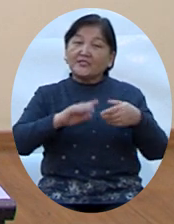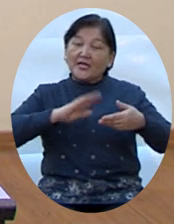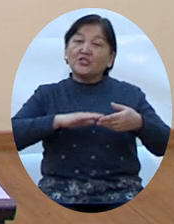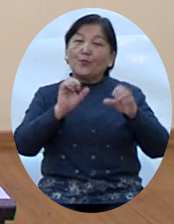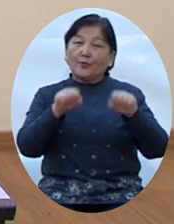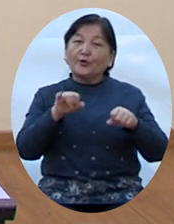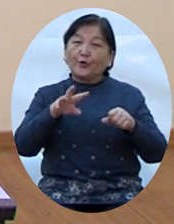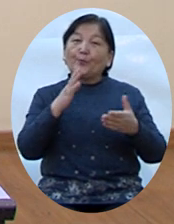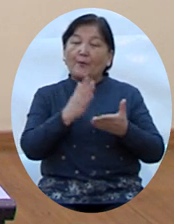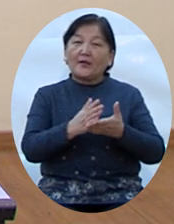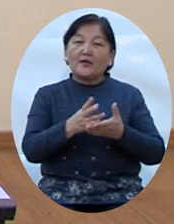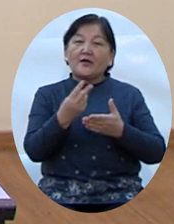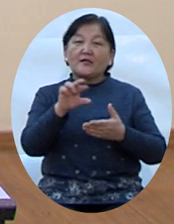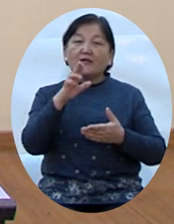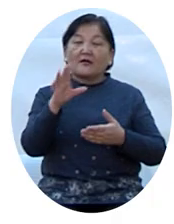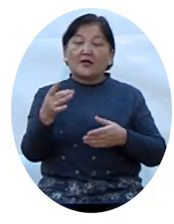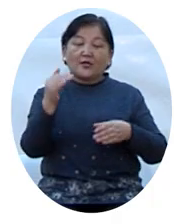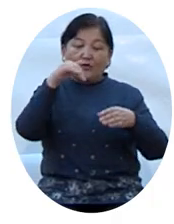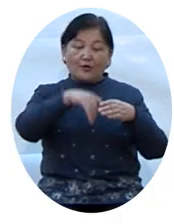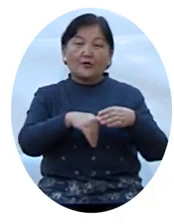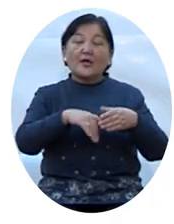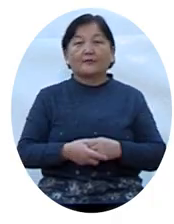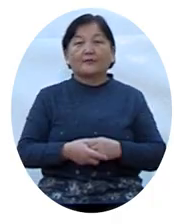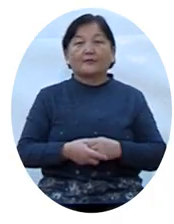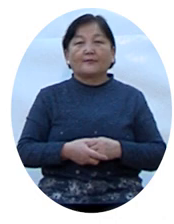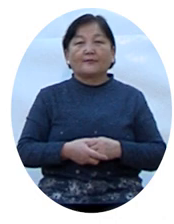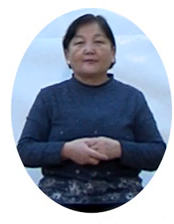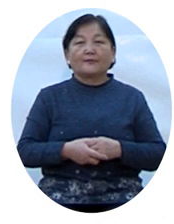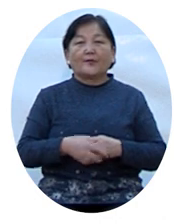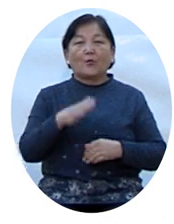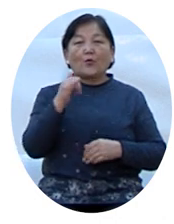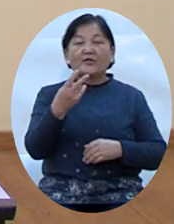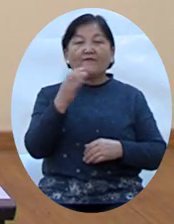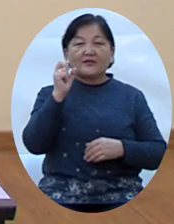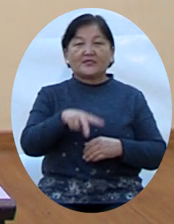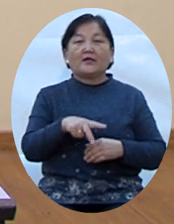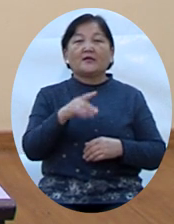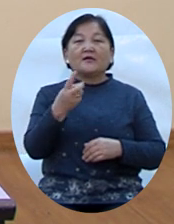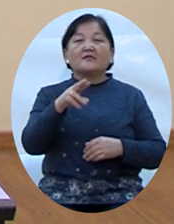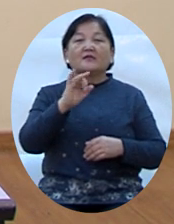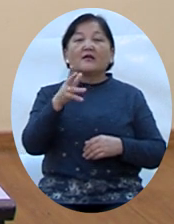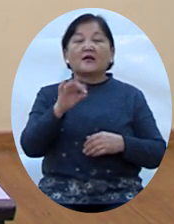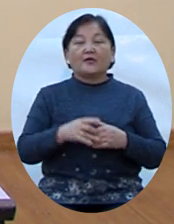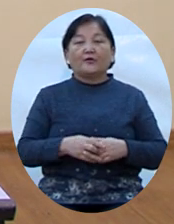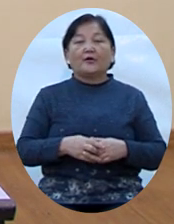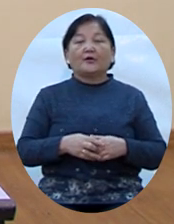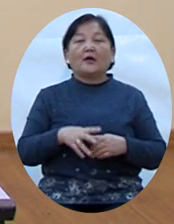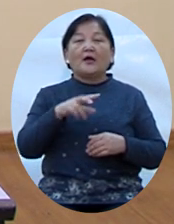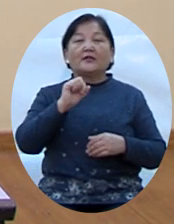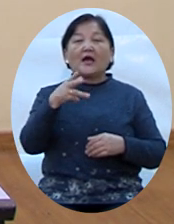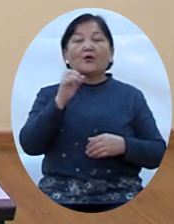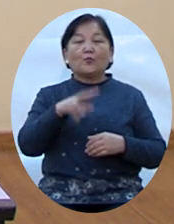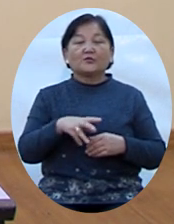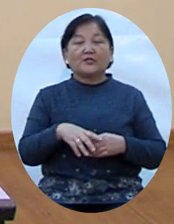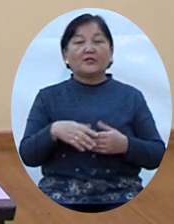хуруул явагдсныг индикатораар таньж тогтоож болдгийн байна. Универсал индикатор нь фенолфтилен, лакмус зэрэг